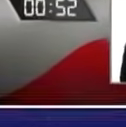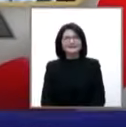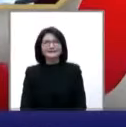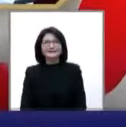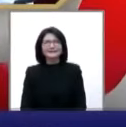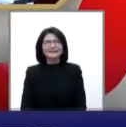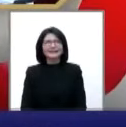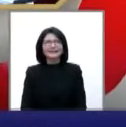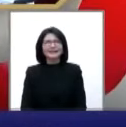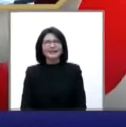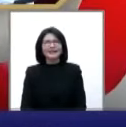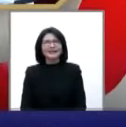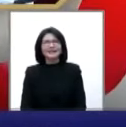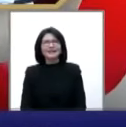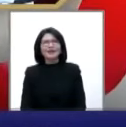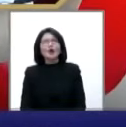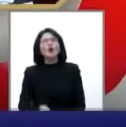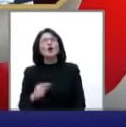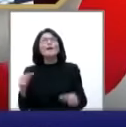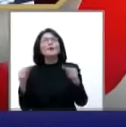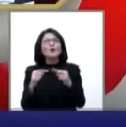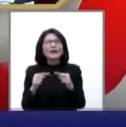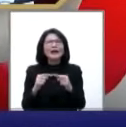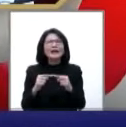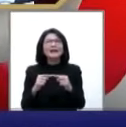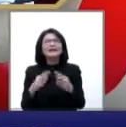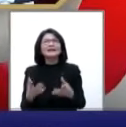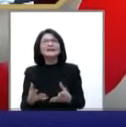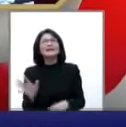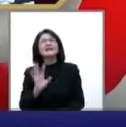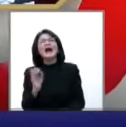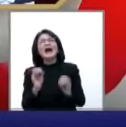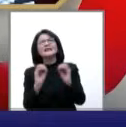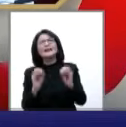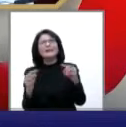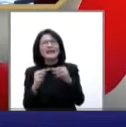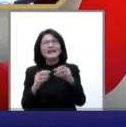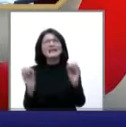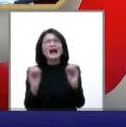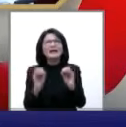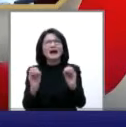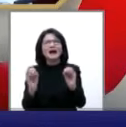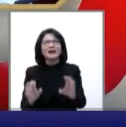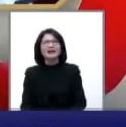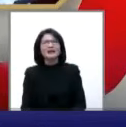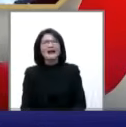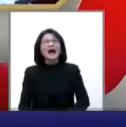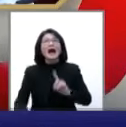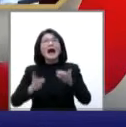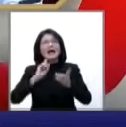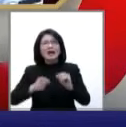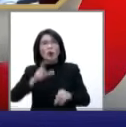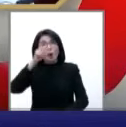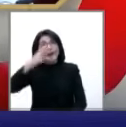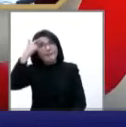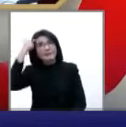persoalan ee apa ya sekedar apa yang saya sampaikan tapi juga menyangkut ee Bagaimana cara menyampaikan